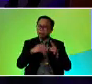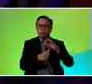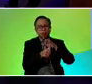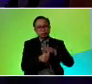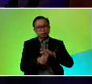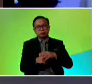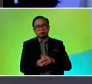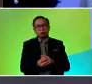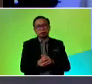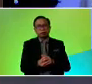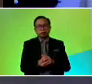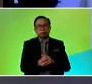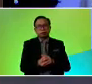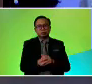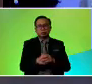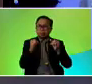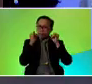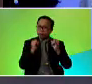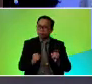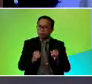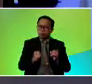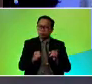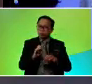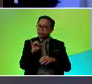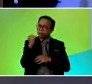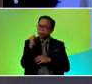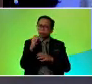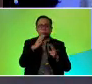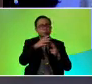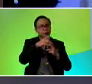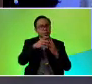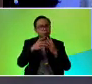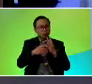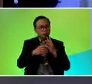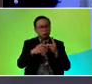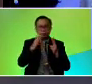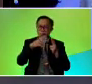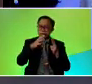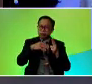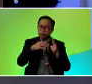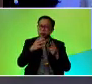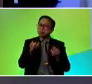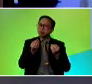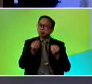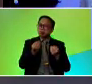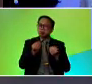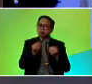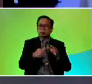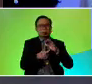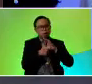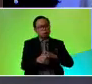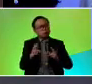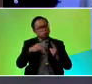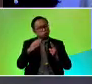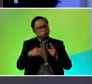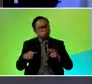ini maksudnya individu itu tidak dapat memilih pasangan hidup mereka sendiri dan juga akan dipaksa melalui kekerasan